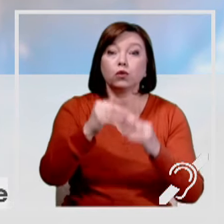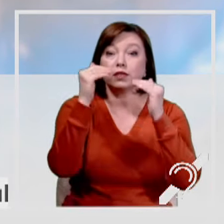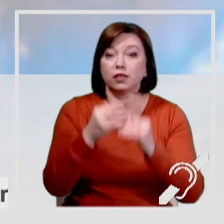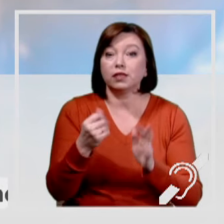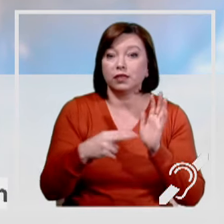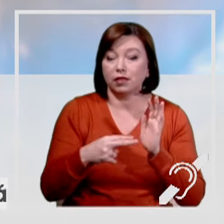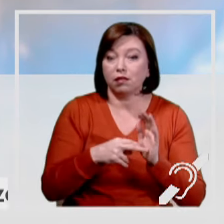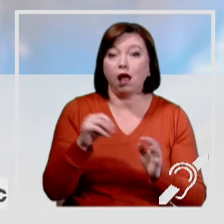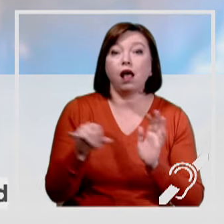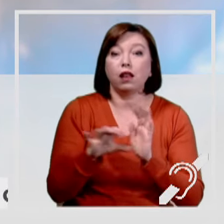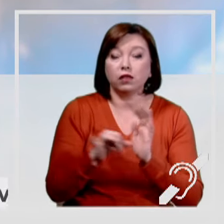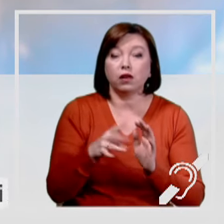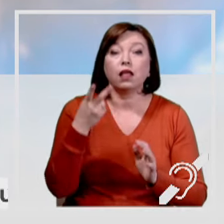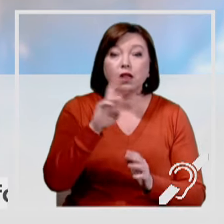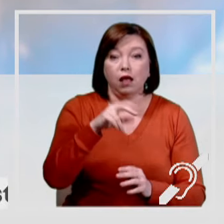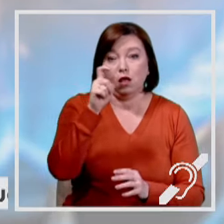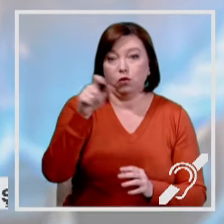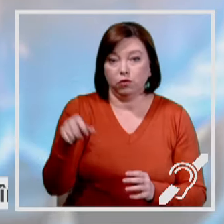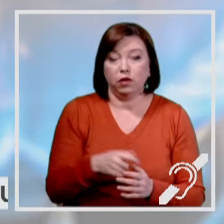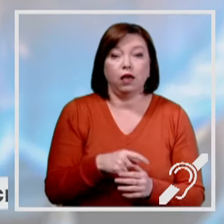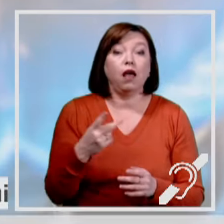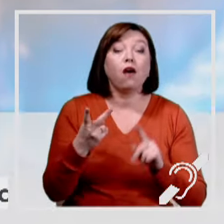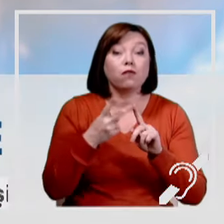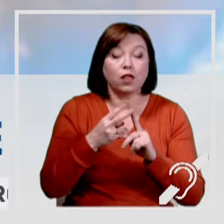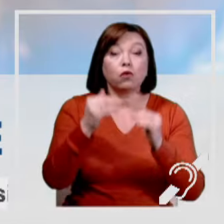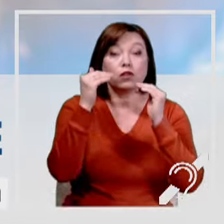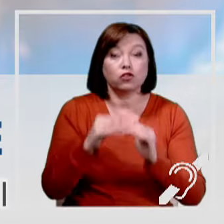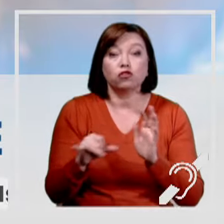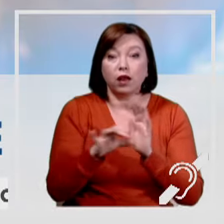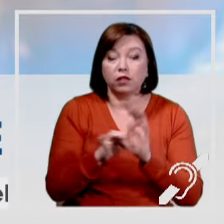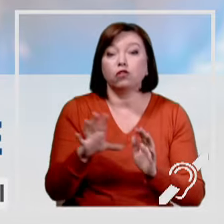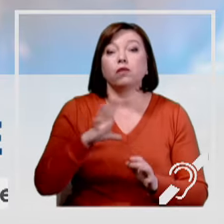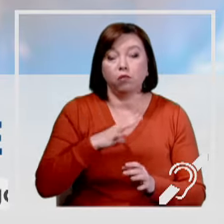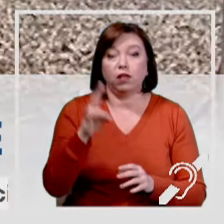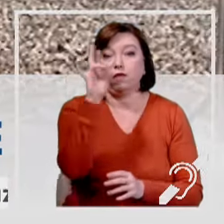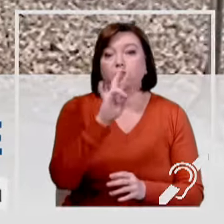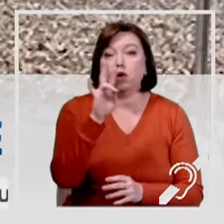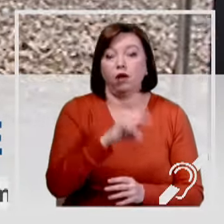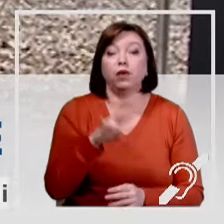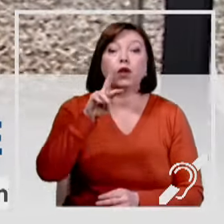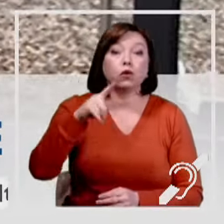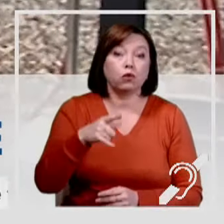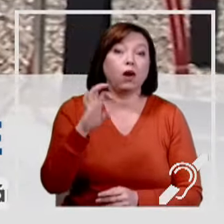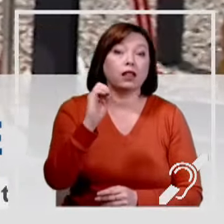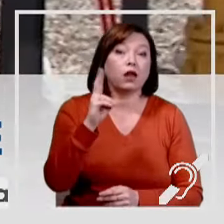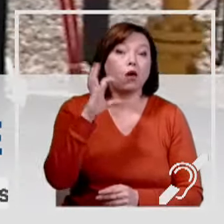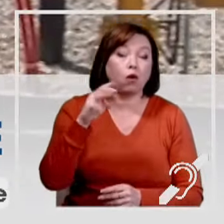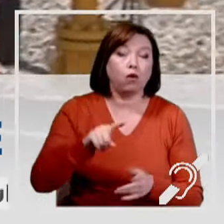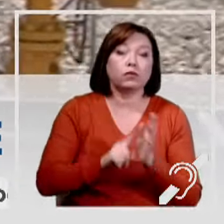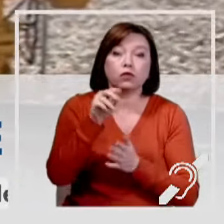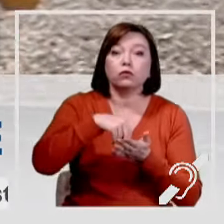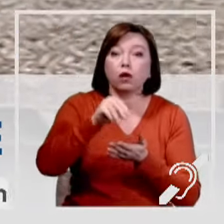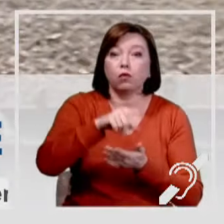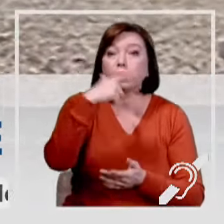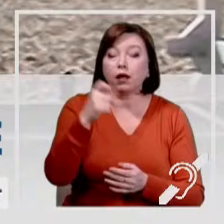prețul la energie electrică pentru consumatorii finali. A doua ieftinire a curentului electric a avut loc în noiembrie. În iulie, Energocom a început achizițiile de